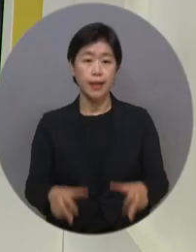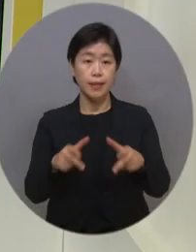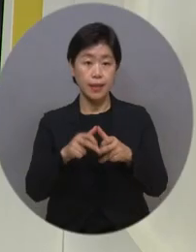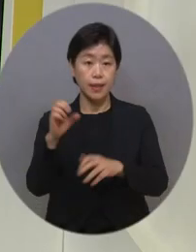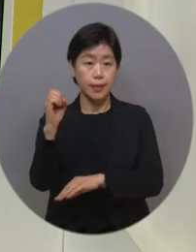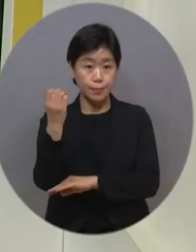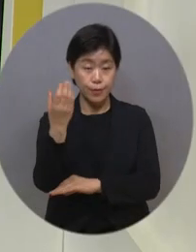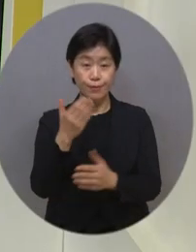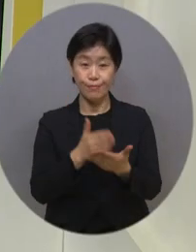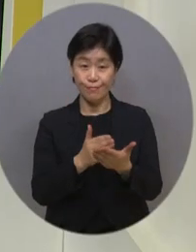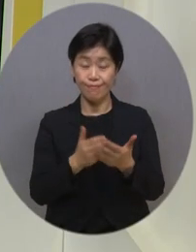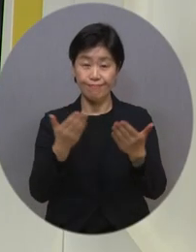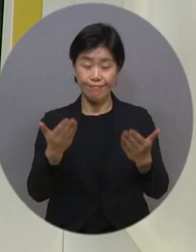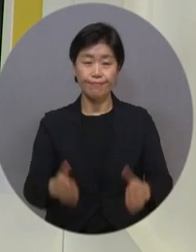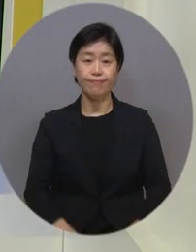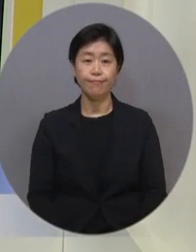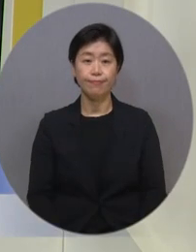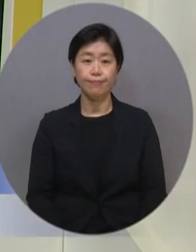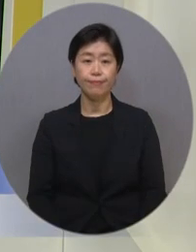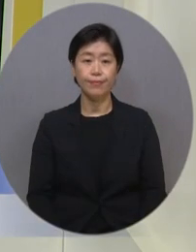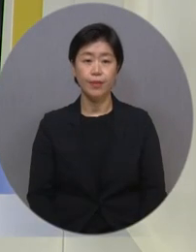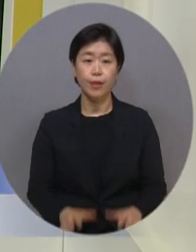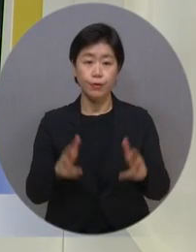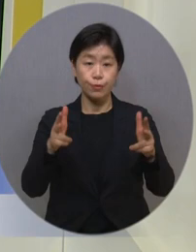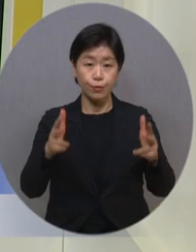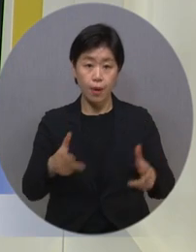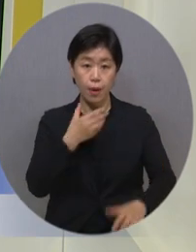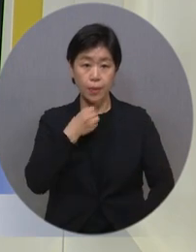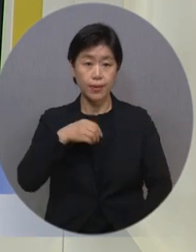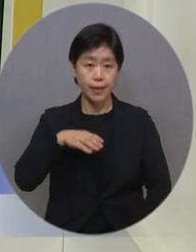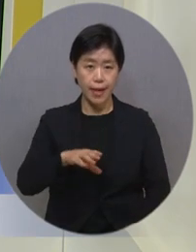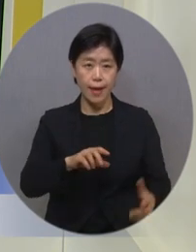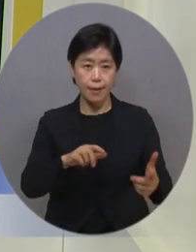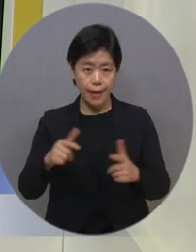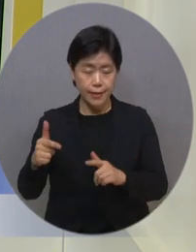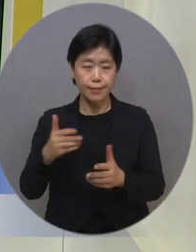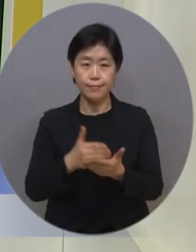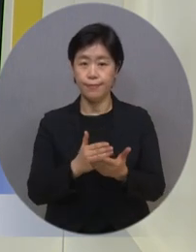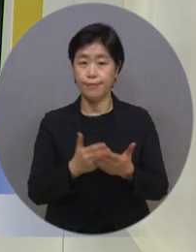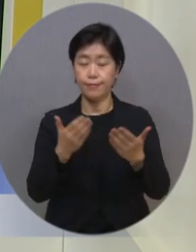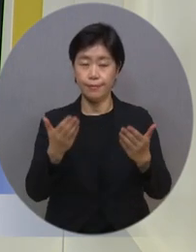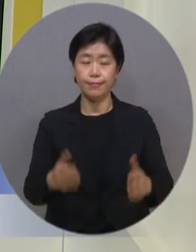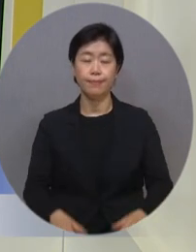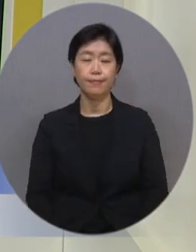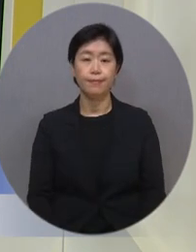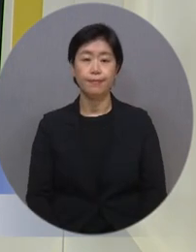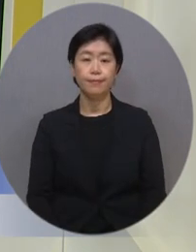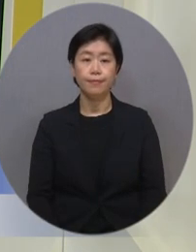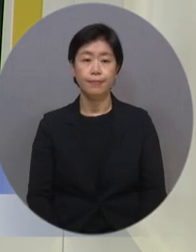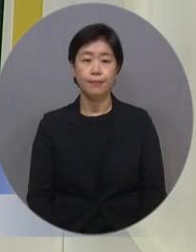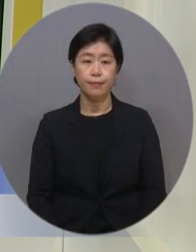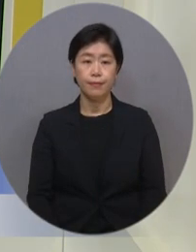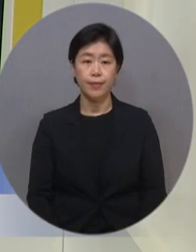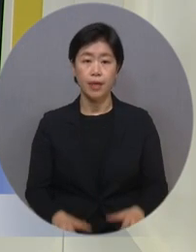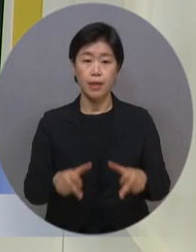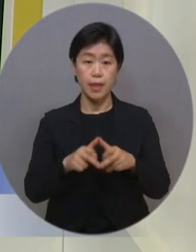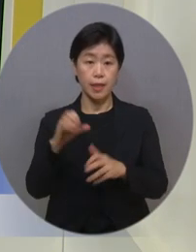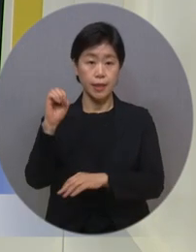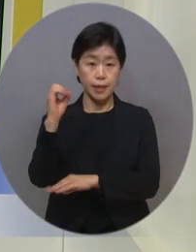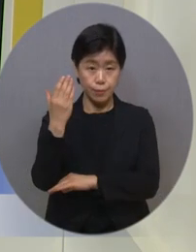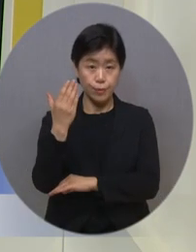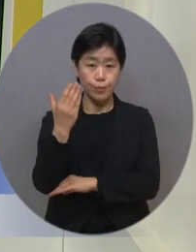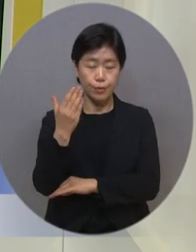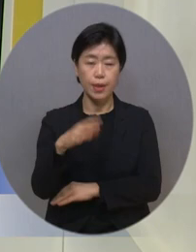장애인 시몬 브리핑 박정인입니다 한 주간에 복직의 소식을 장애인 신문과 함께 만나봅니다 장애심은